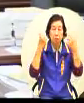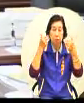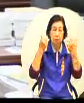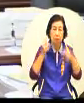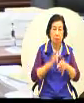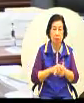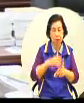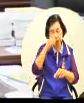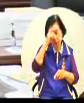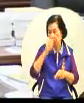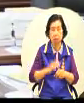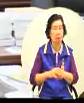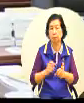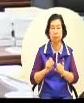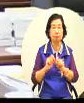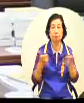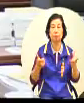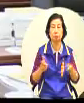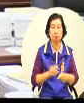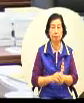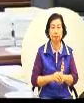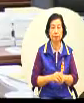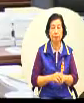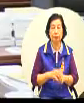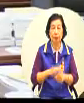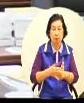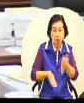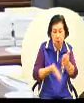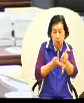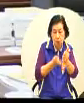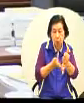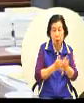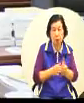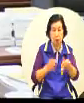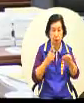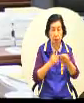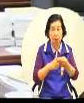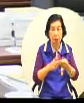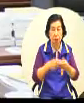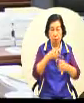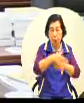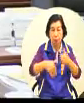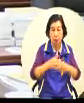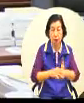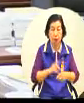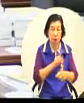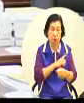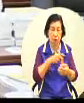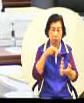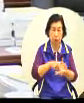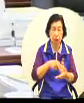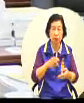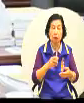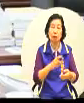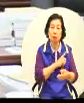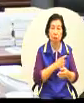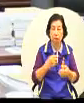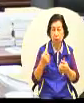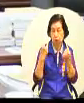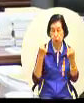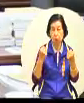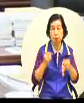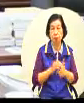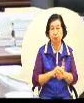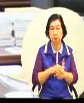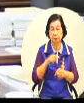那么我也要鼓励我们自己的族人要自立自强，那么自己的产业才